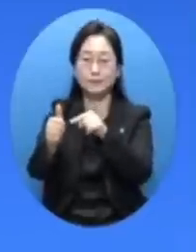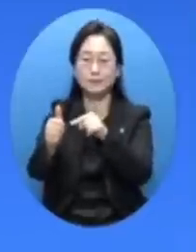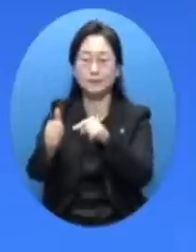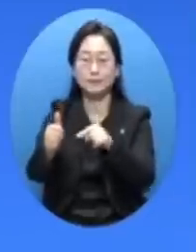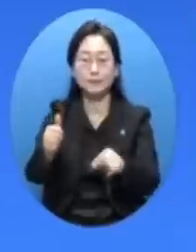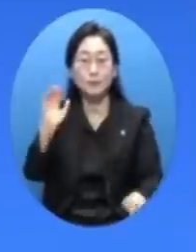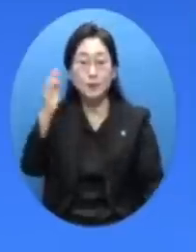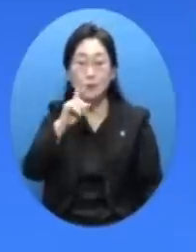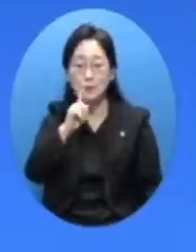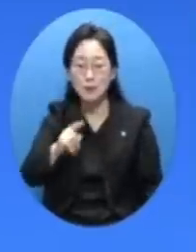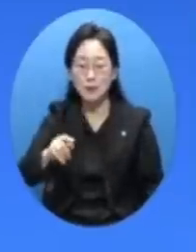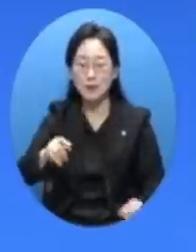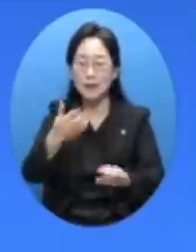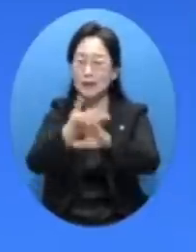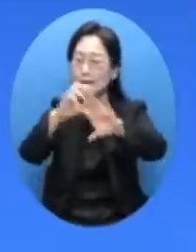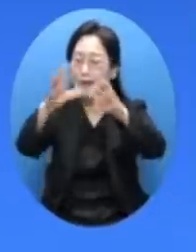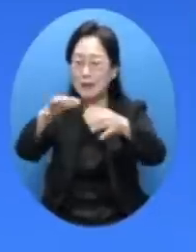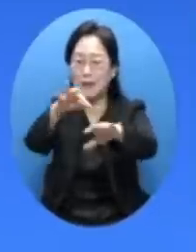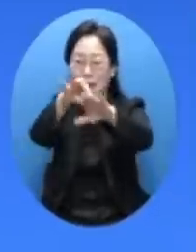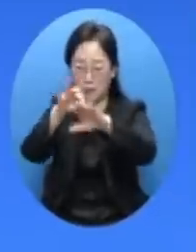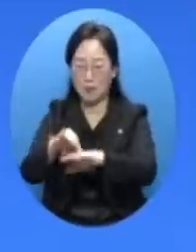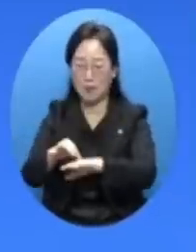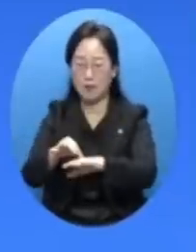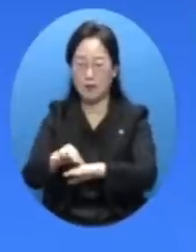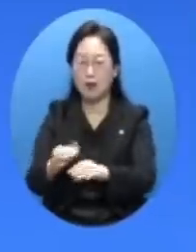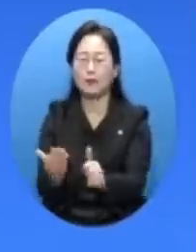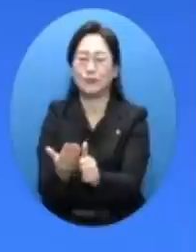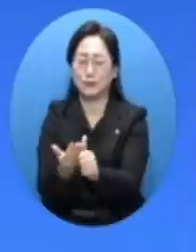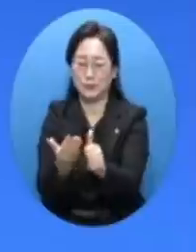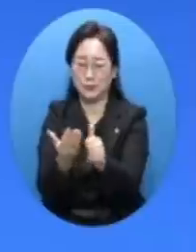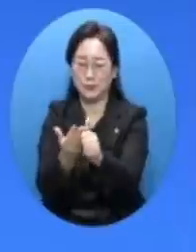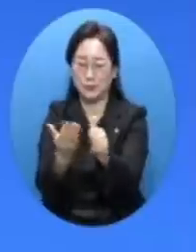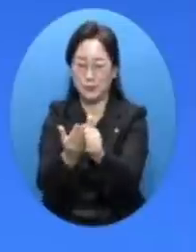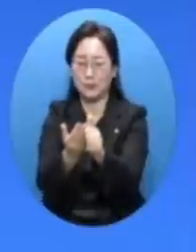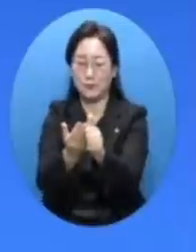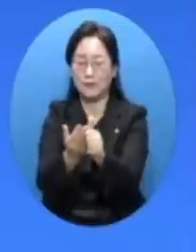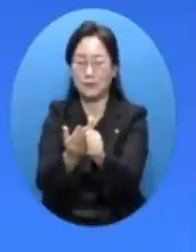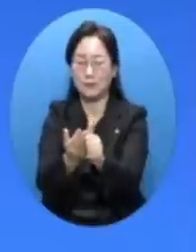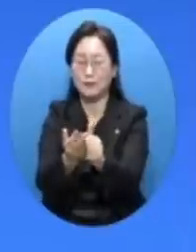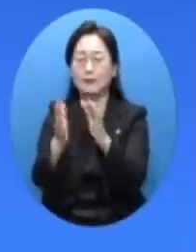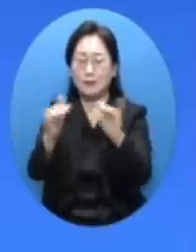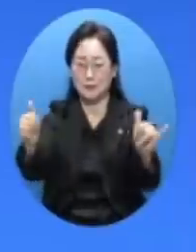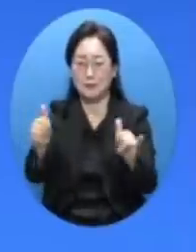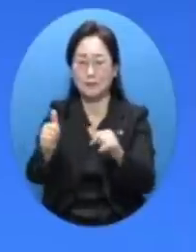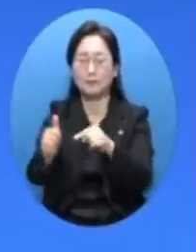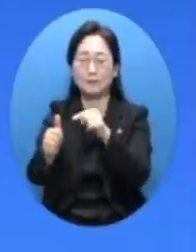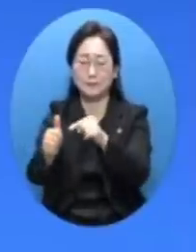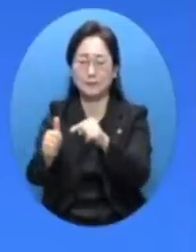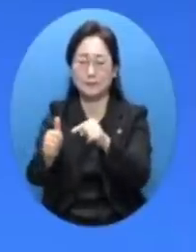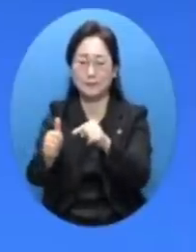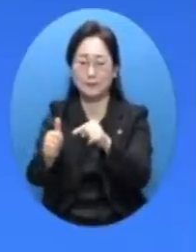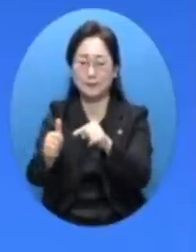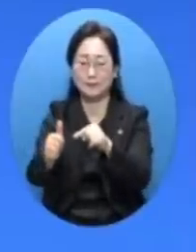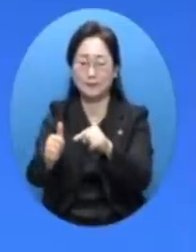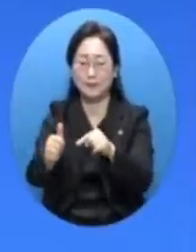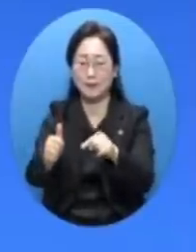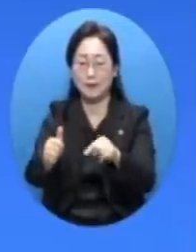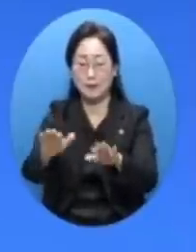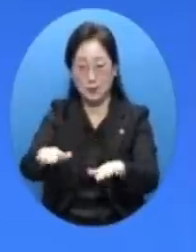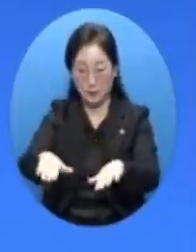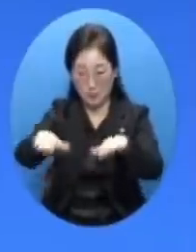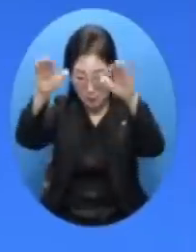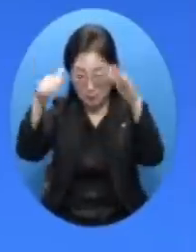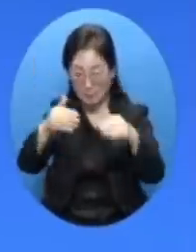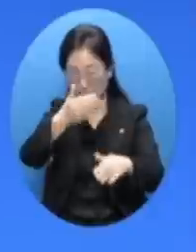요즘 말하면 다문화 가족의 우리 집에 와갖고 어릴 때부터 자라면서 일을 도와주고 있던 그러한 아이가 있는데 이제 청년이